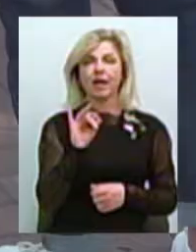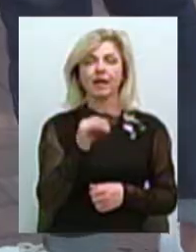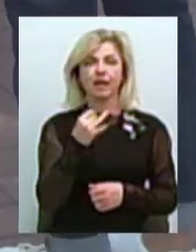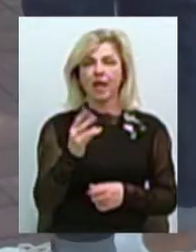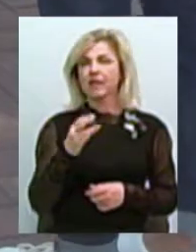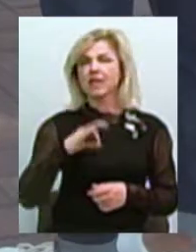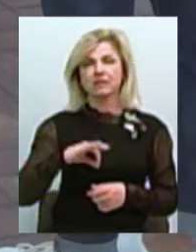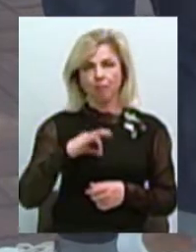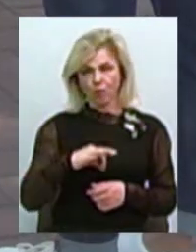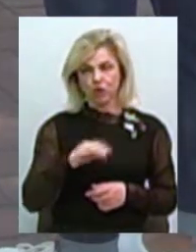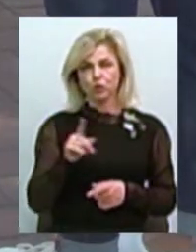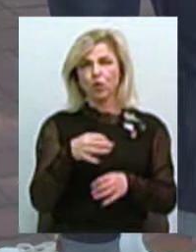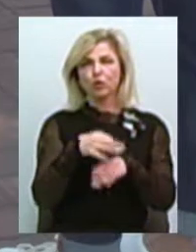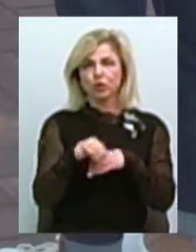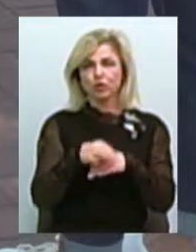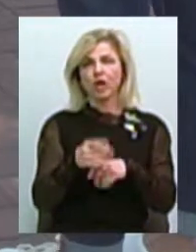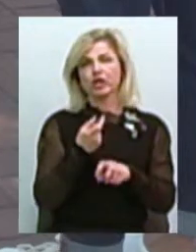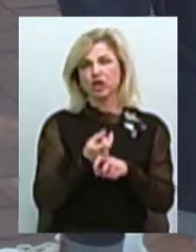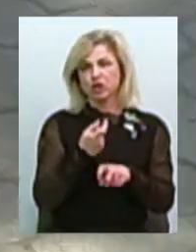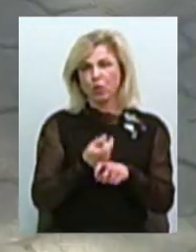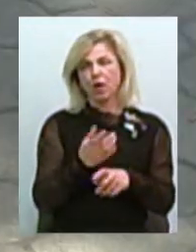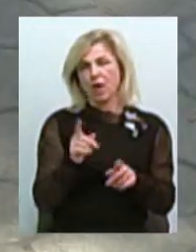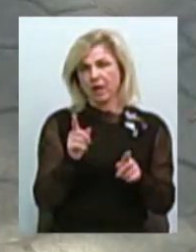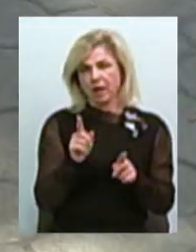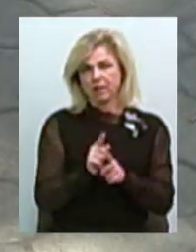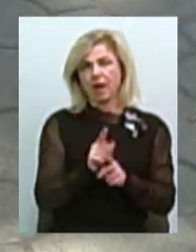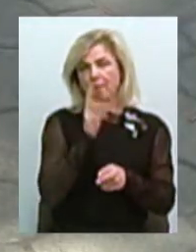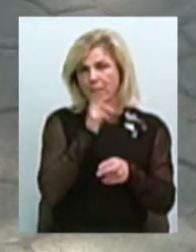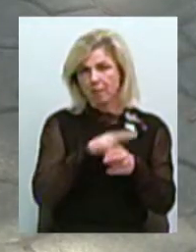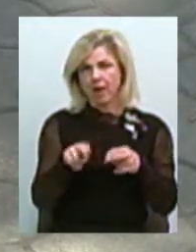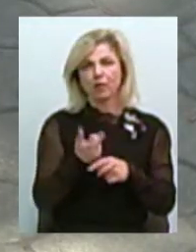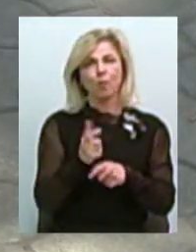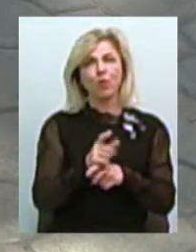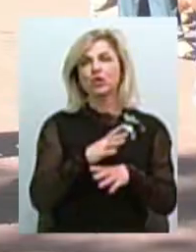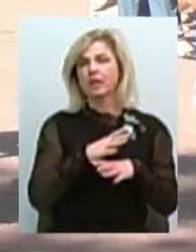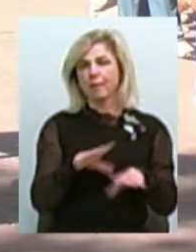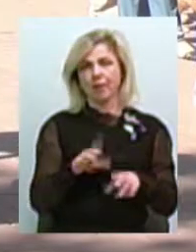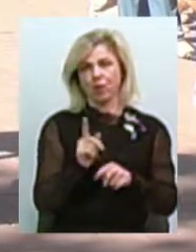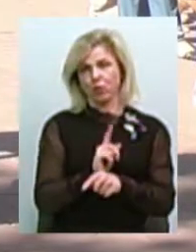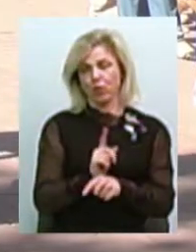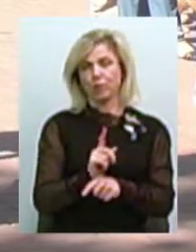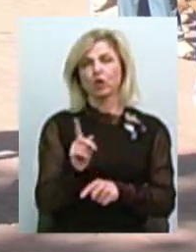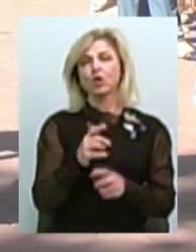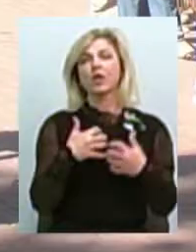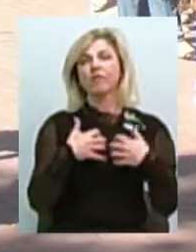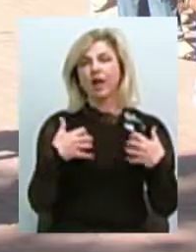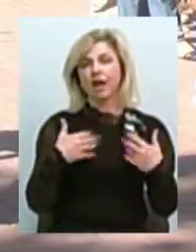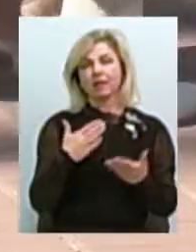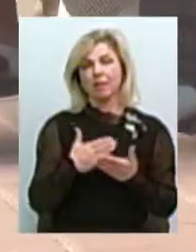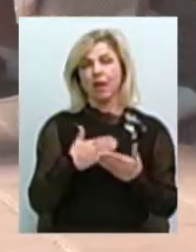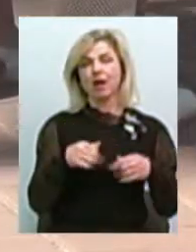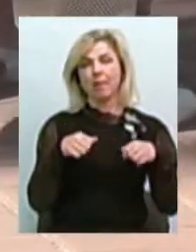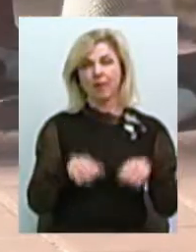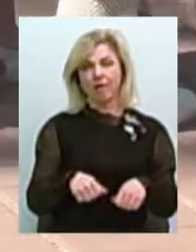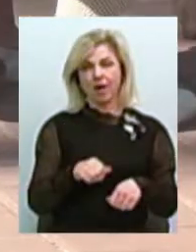щоб знущання та жорстокість, взагалі як така, зникла і більше не була нормою. Ми за те, щоб тварини мали права, ми за те, щоб